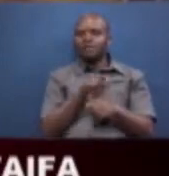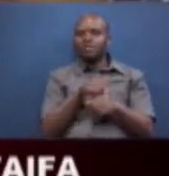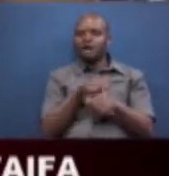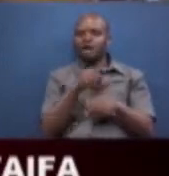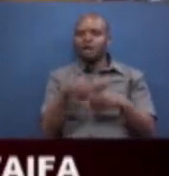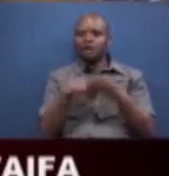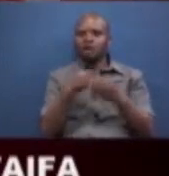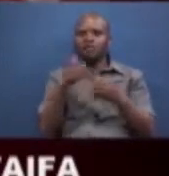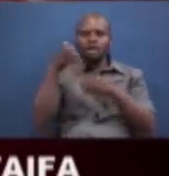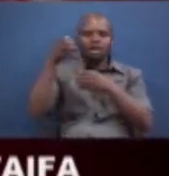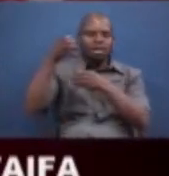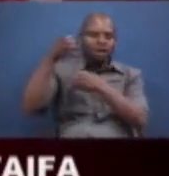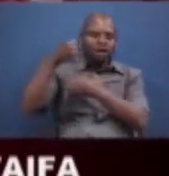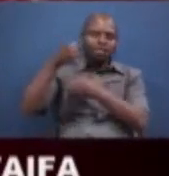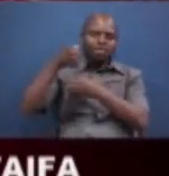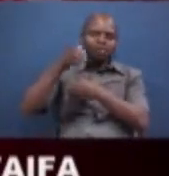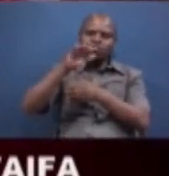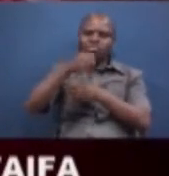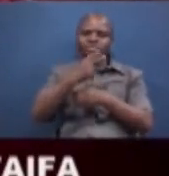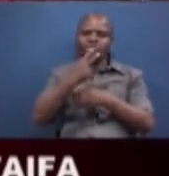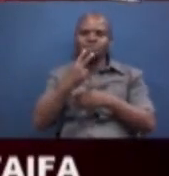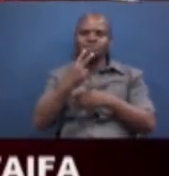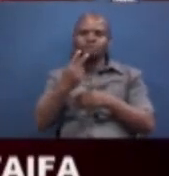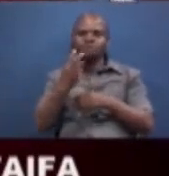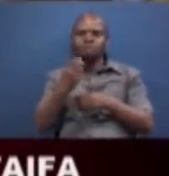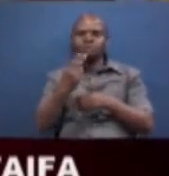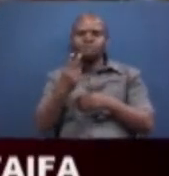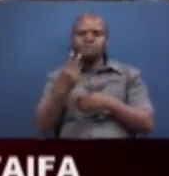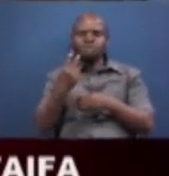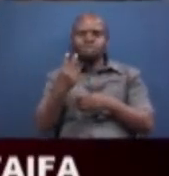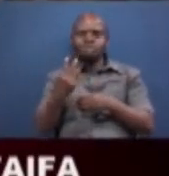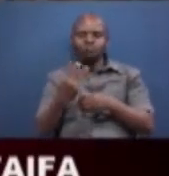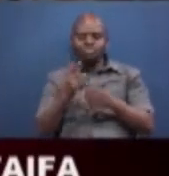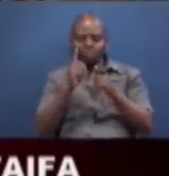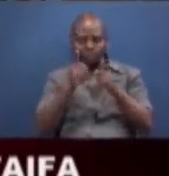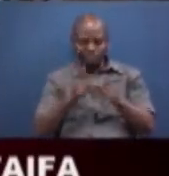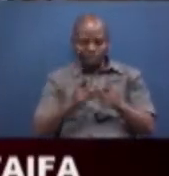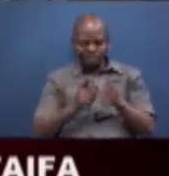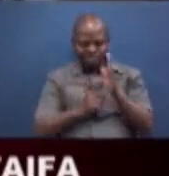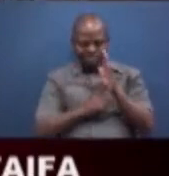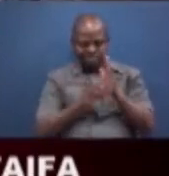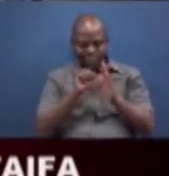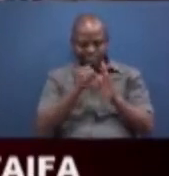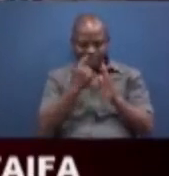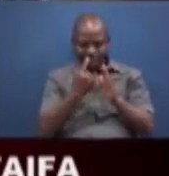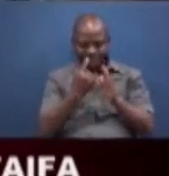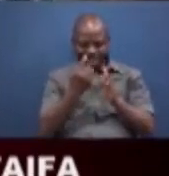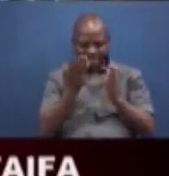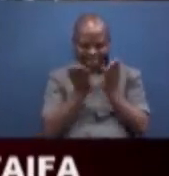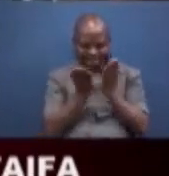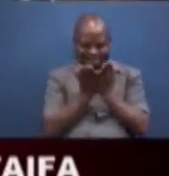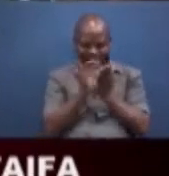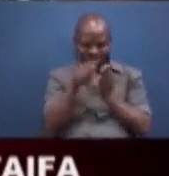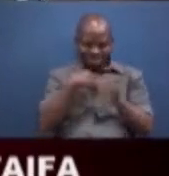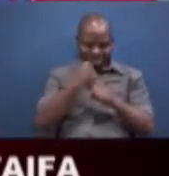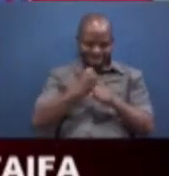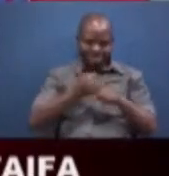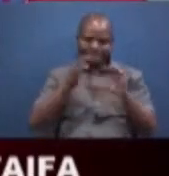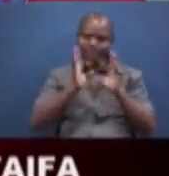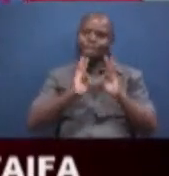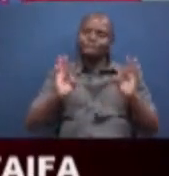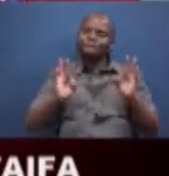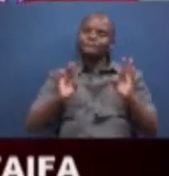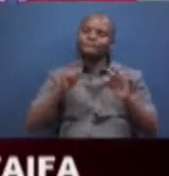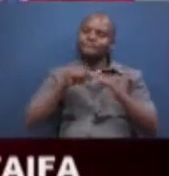wakati wa utoaji tuzo za mwaka 2022 kwa walimu 61 na shule zilizofanya